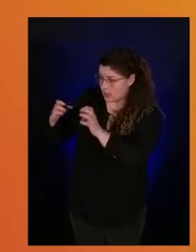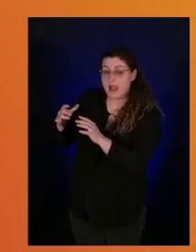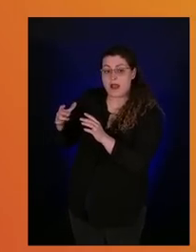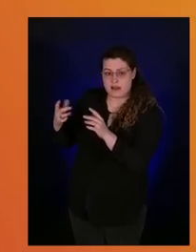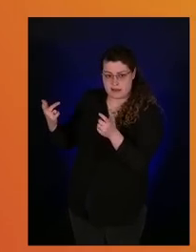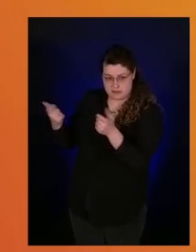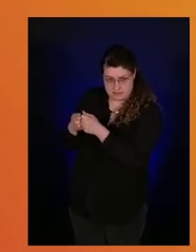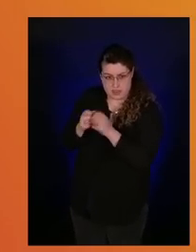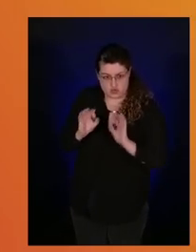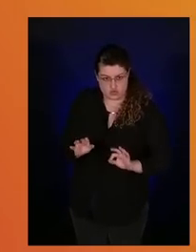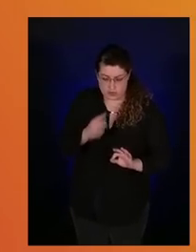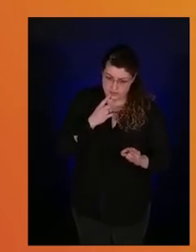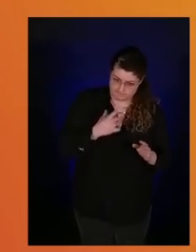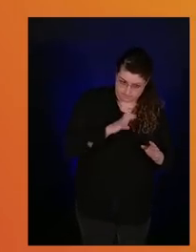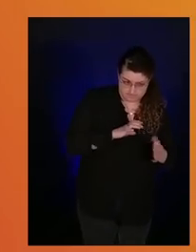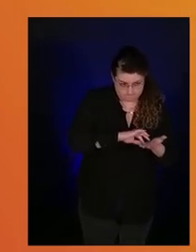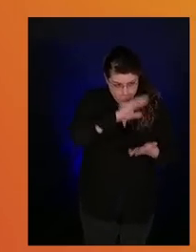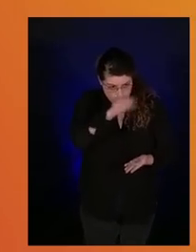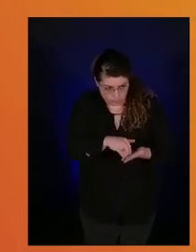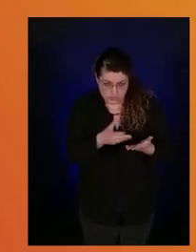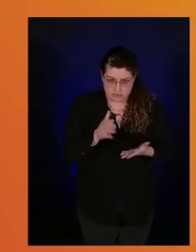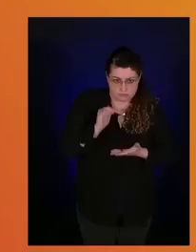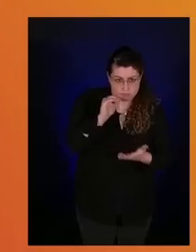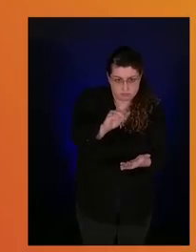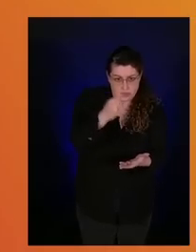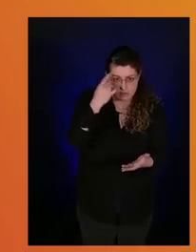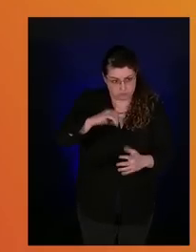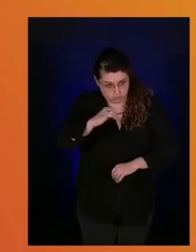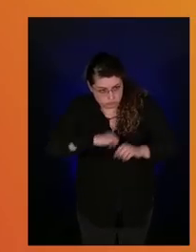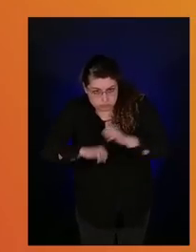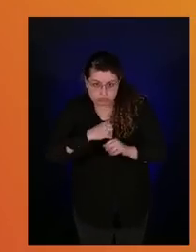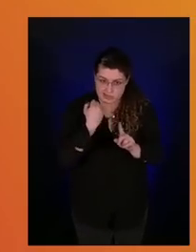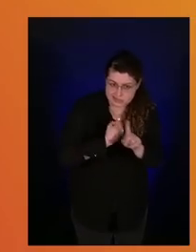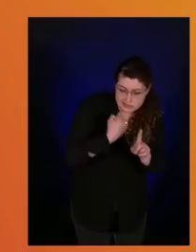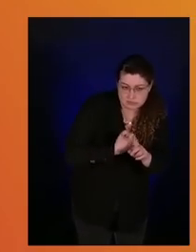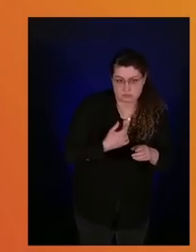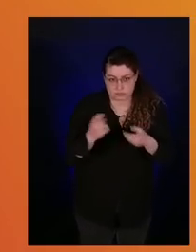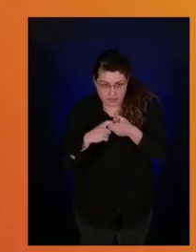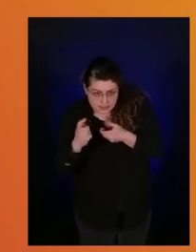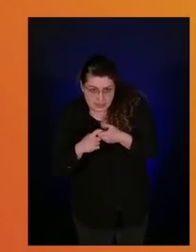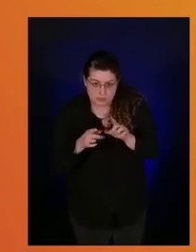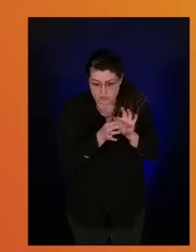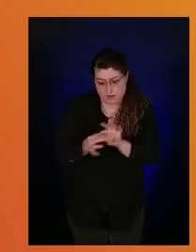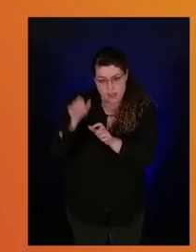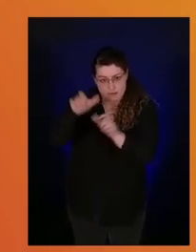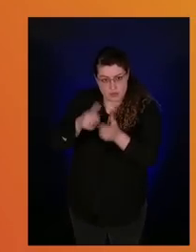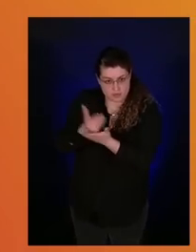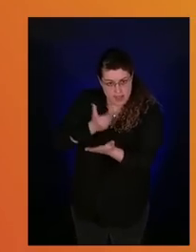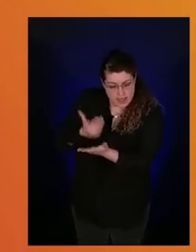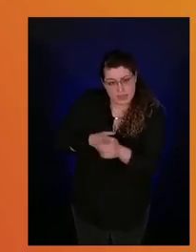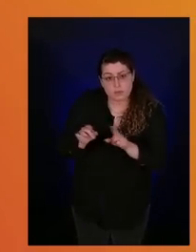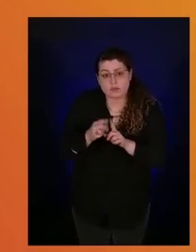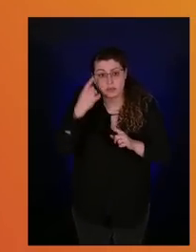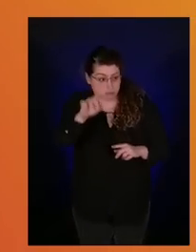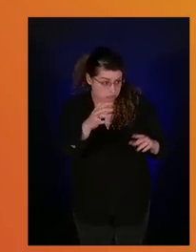Elle déploie des moyens financiers pour soutenir la vie démocratique, la démarche syndicale et le rapport avec les salariés, ainsi que